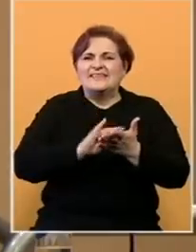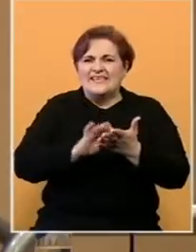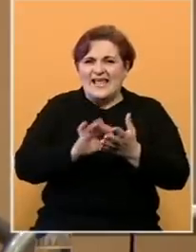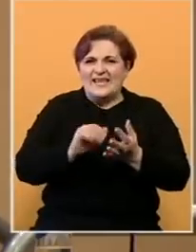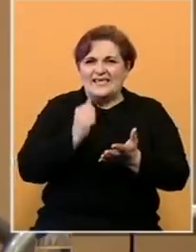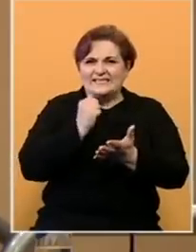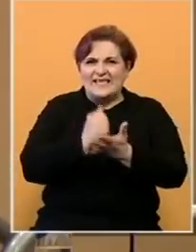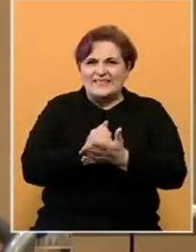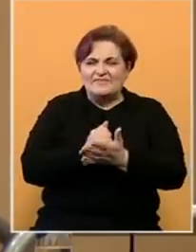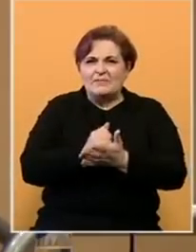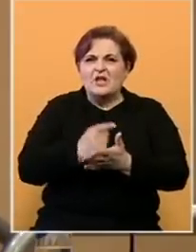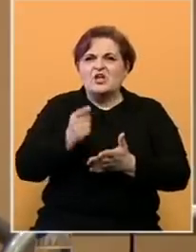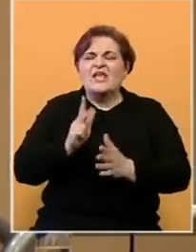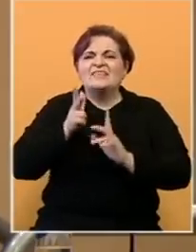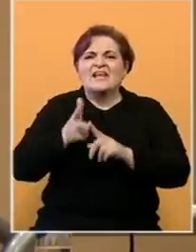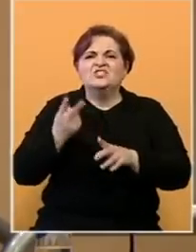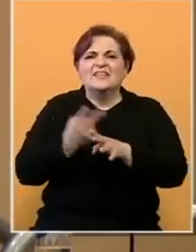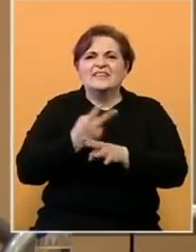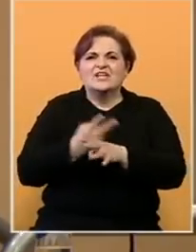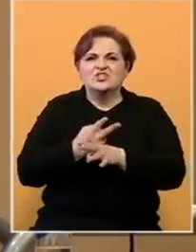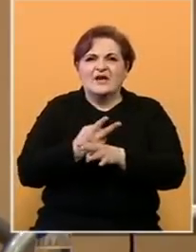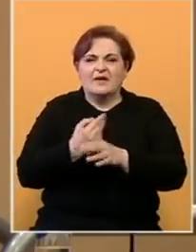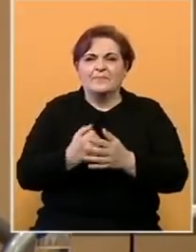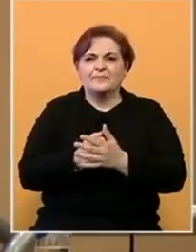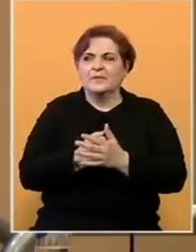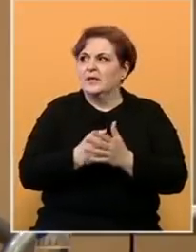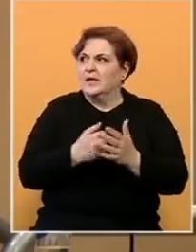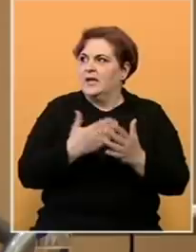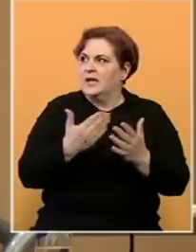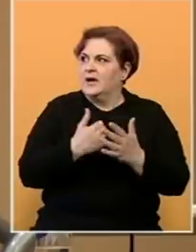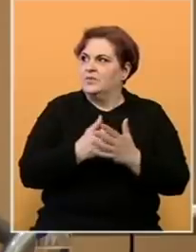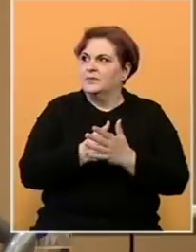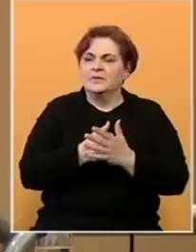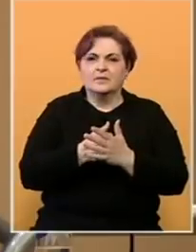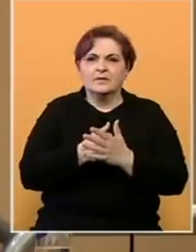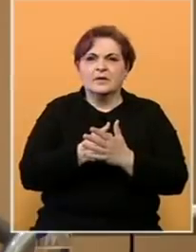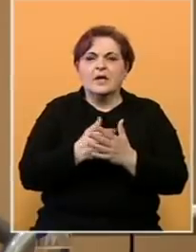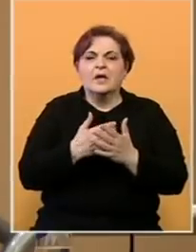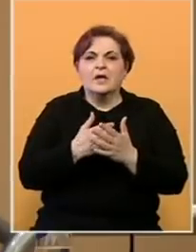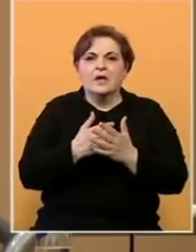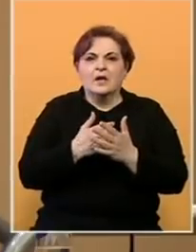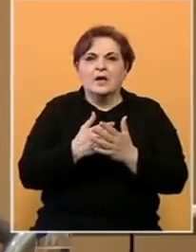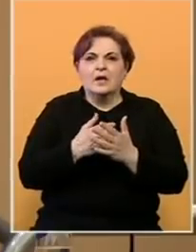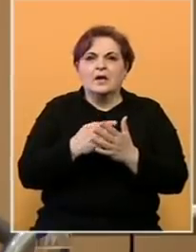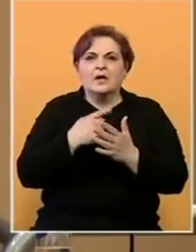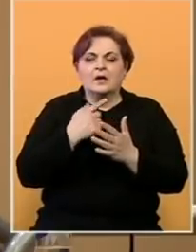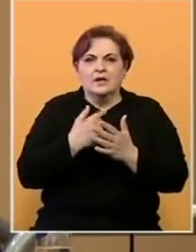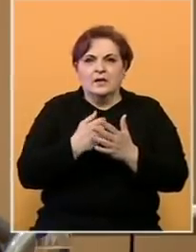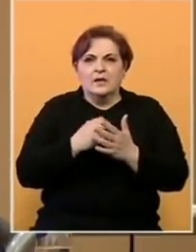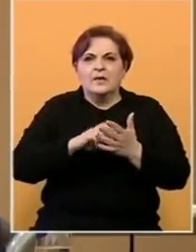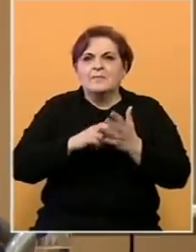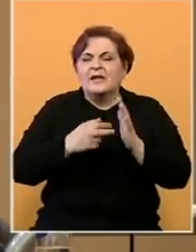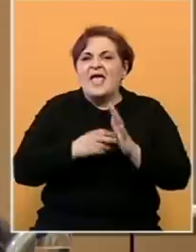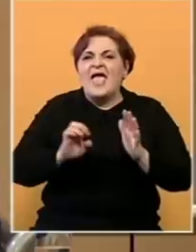certifikati prošire i na građane trećih zemalja koji borave ili legalno putuju unutar Evropske unije. Naravno, kao posljednju etapu smo predvidjeli